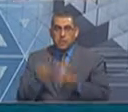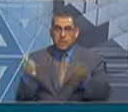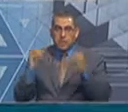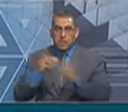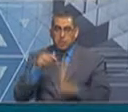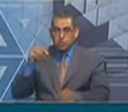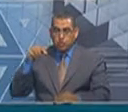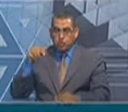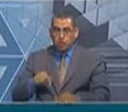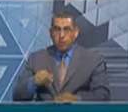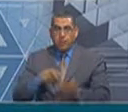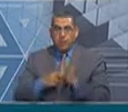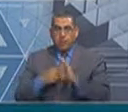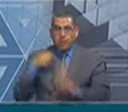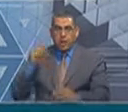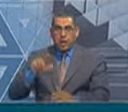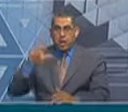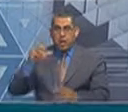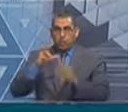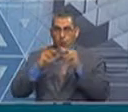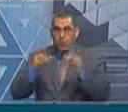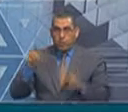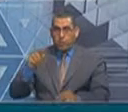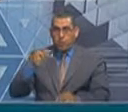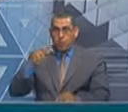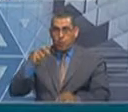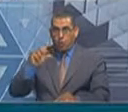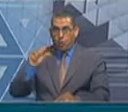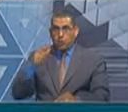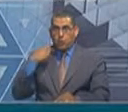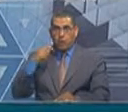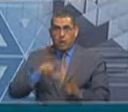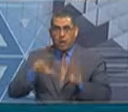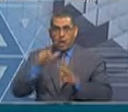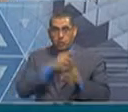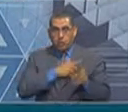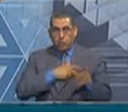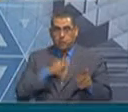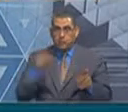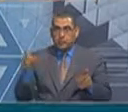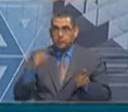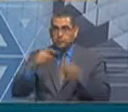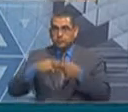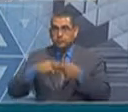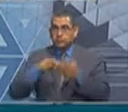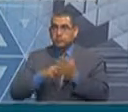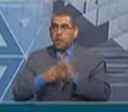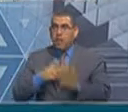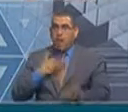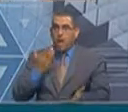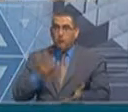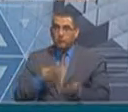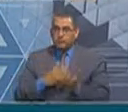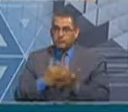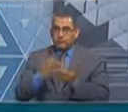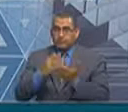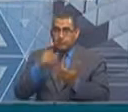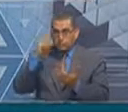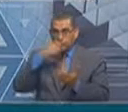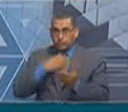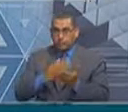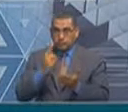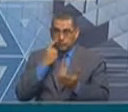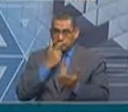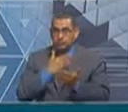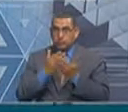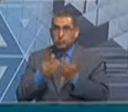محاولة بين رئيس الجمهورية والرئيس المكلف في مسعى يعني تذليل بعض الصعوبات،